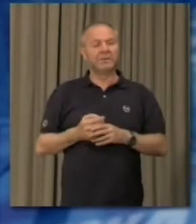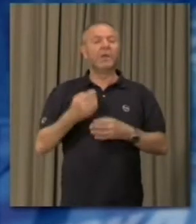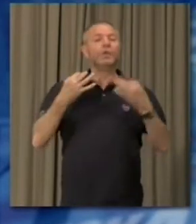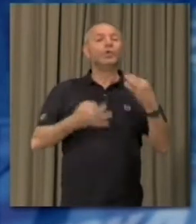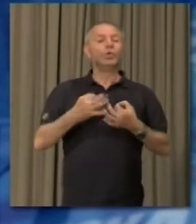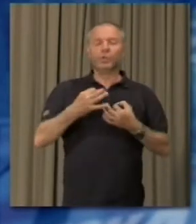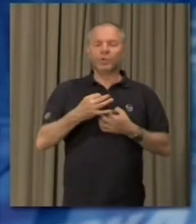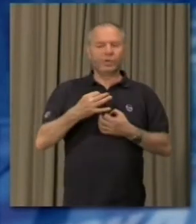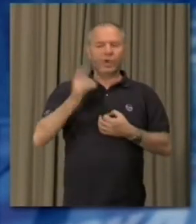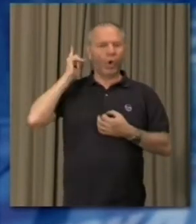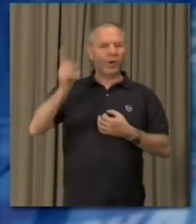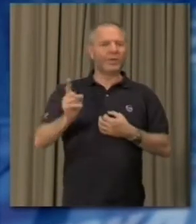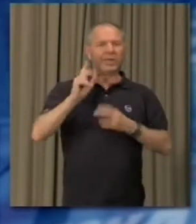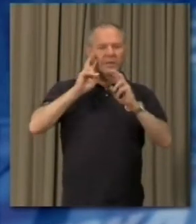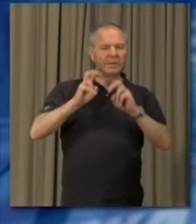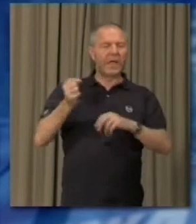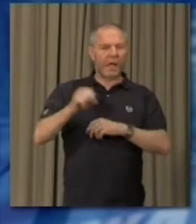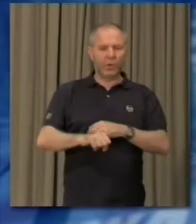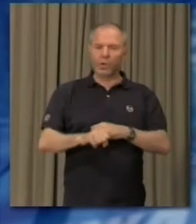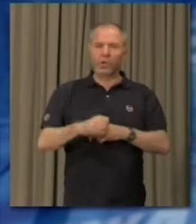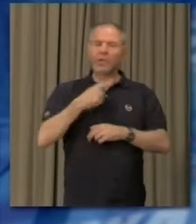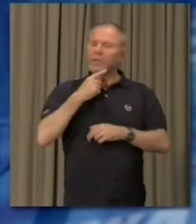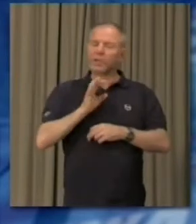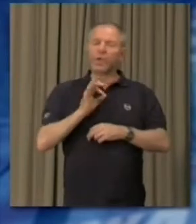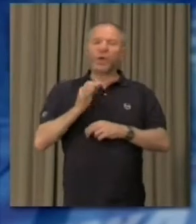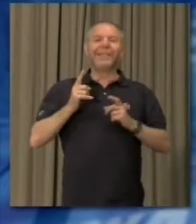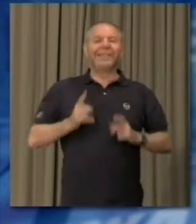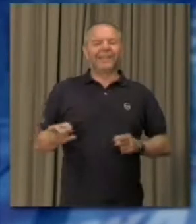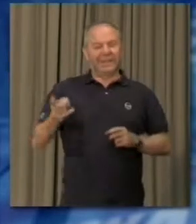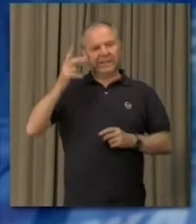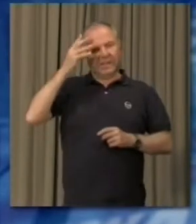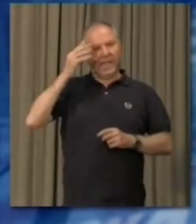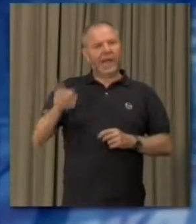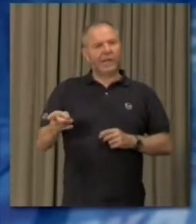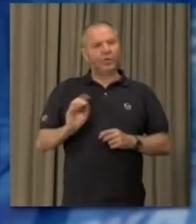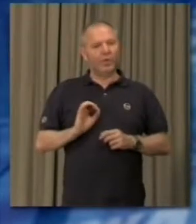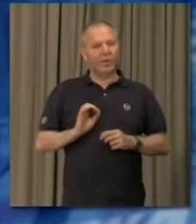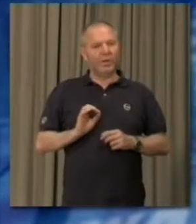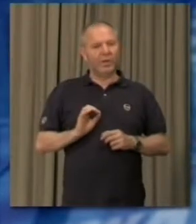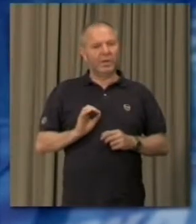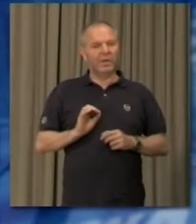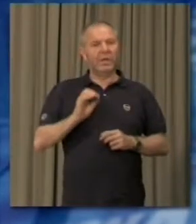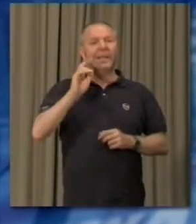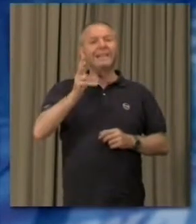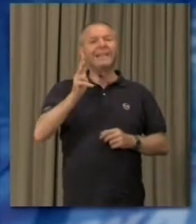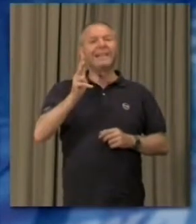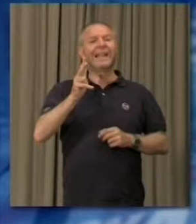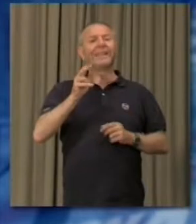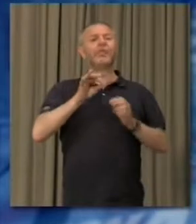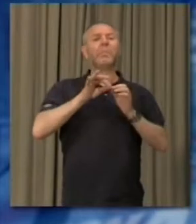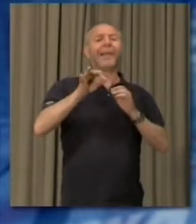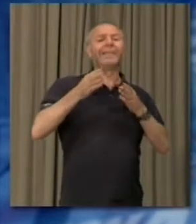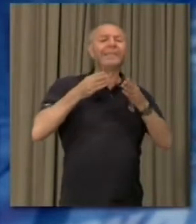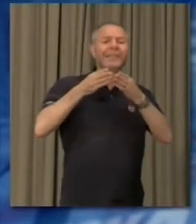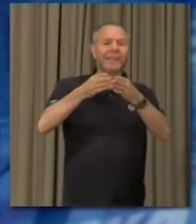nuova perizia che ha di fatto confermato la tesi della difesa di Morosini, ovvero che fu l'imbarcazione lunga 13 metri a urtare la barca più